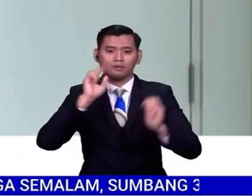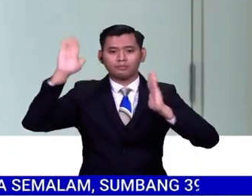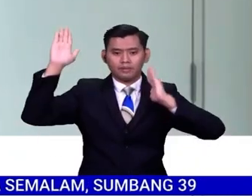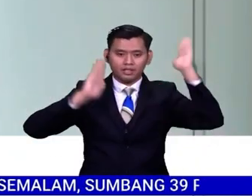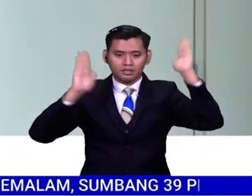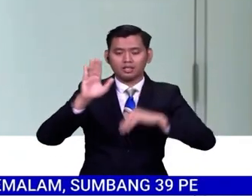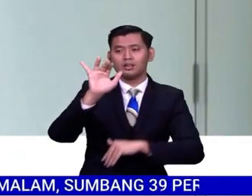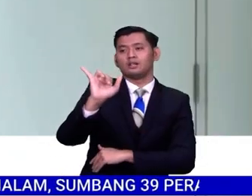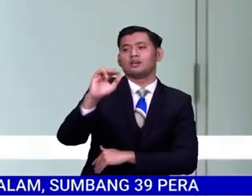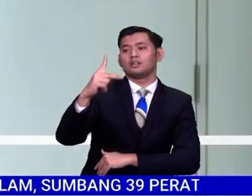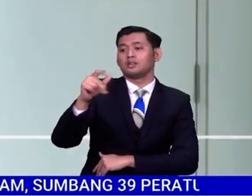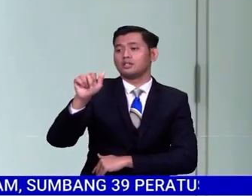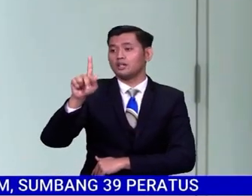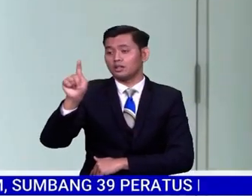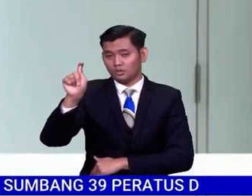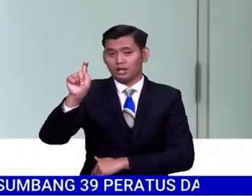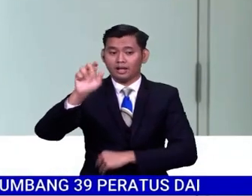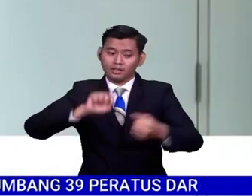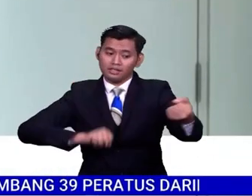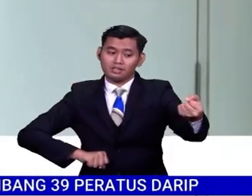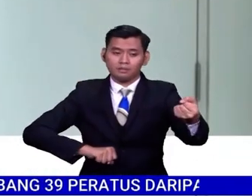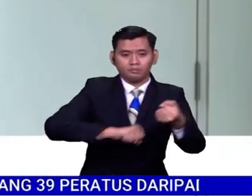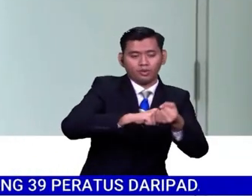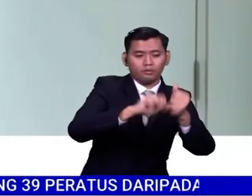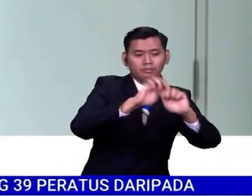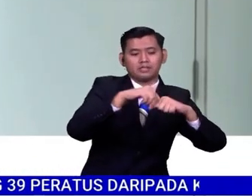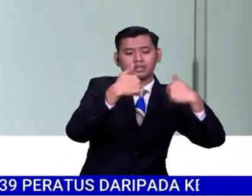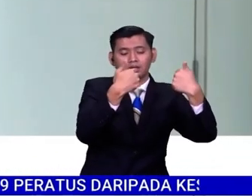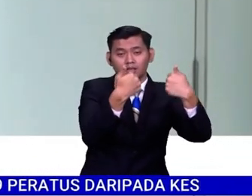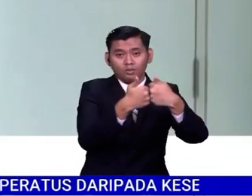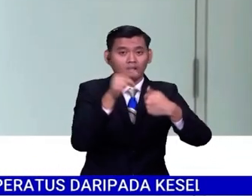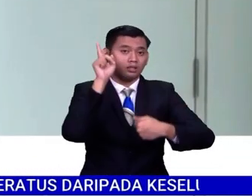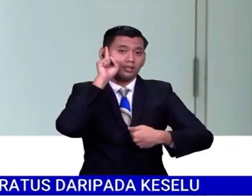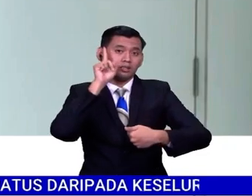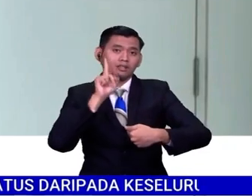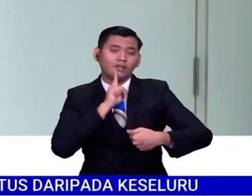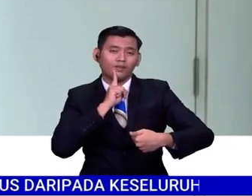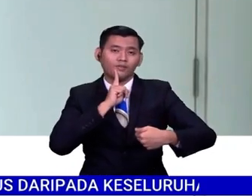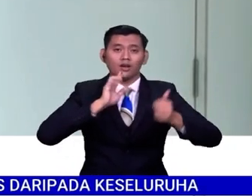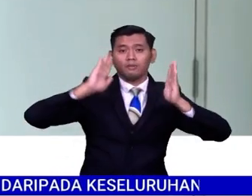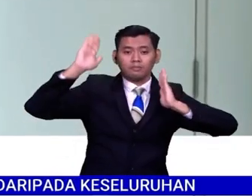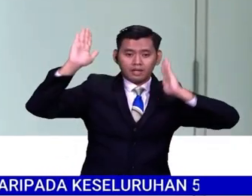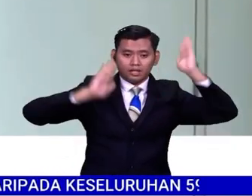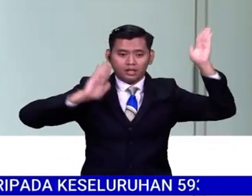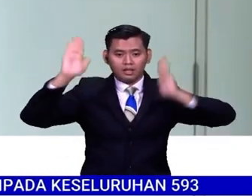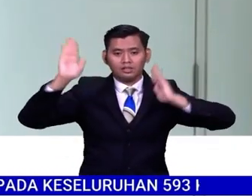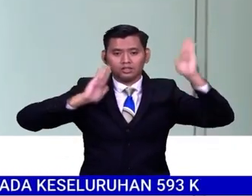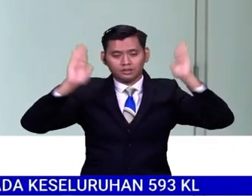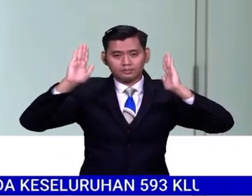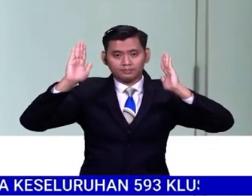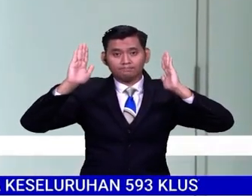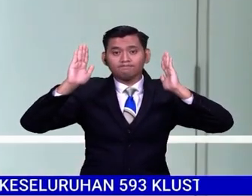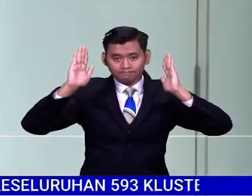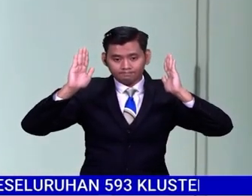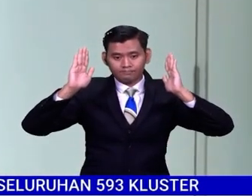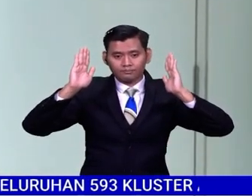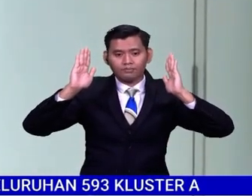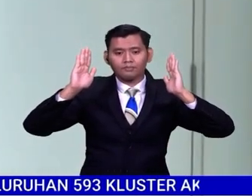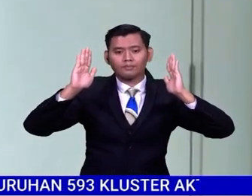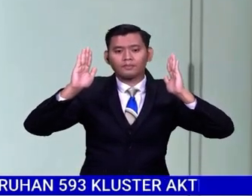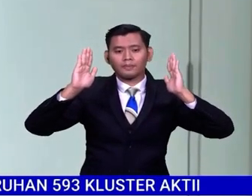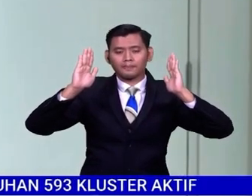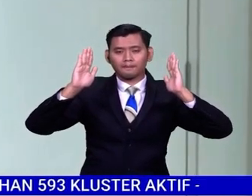Yakult will always support our national deaf football team because we are confident with their talent and capability to